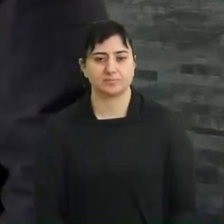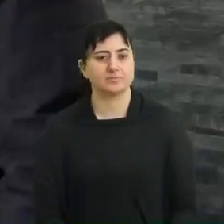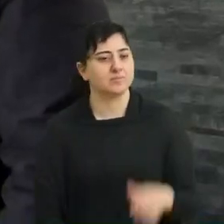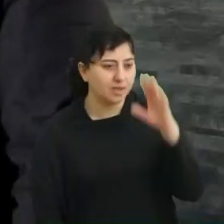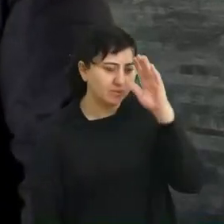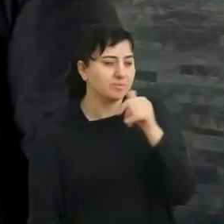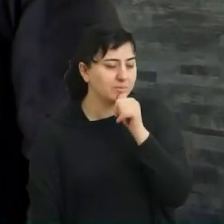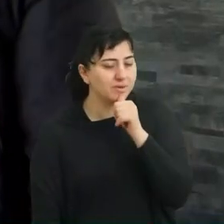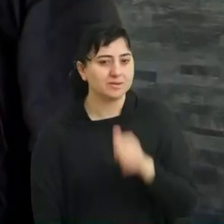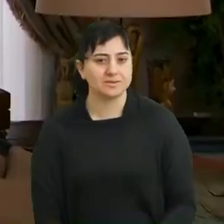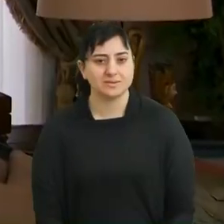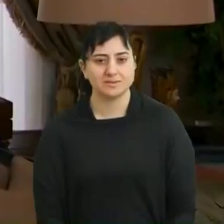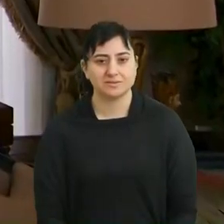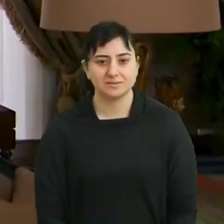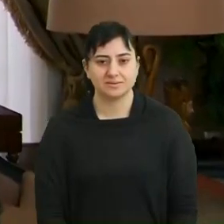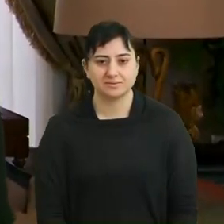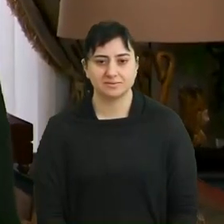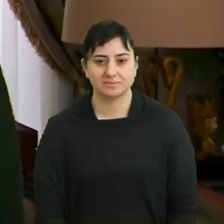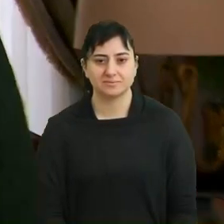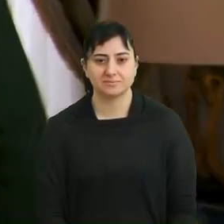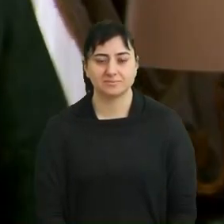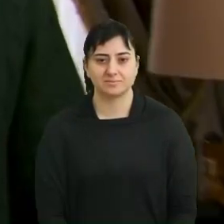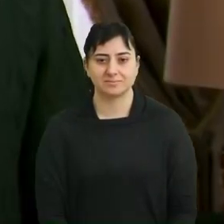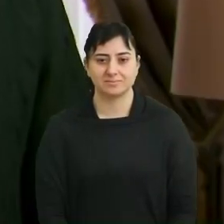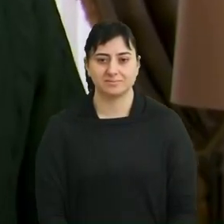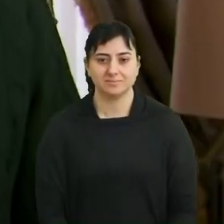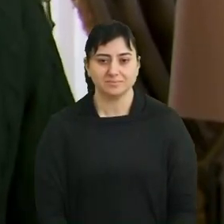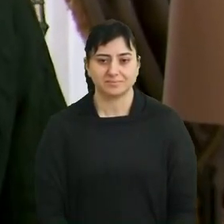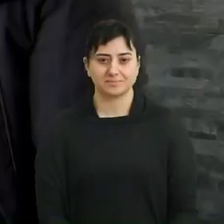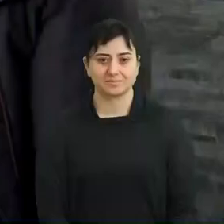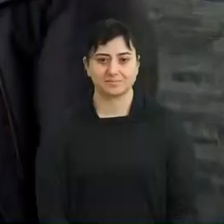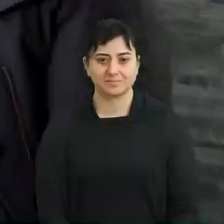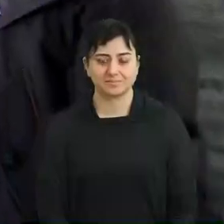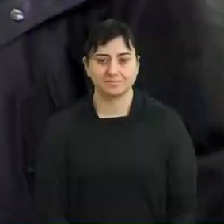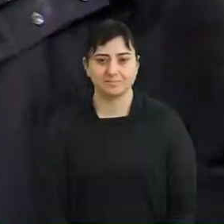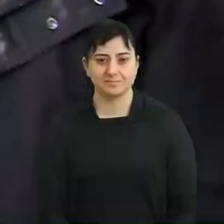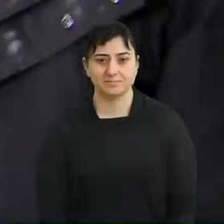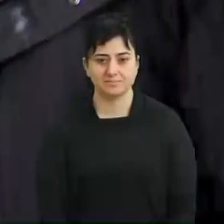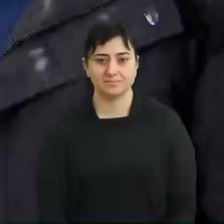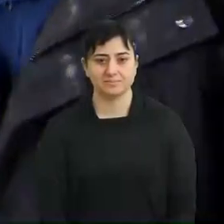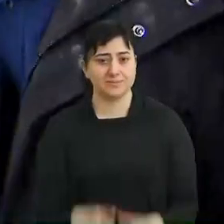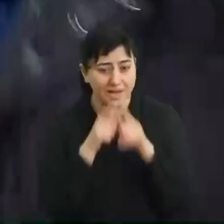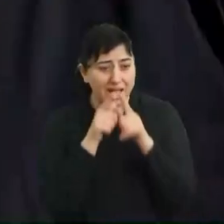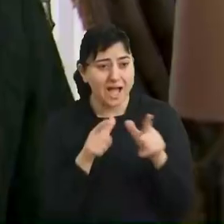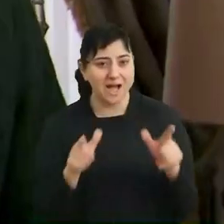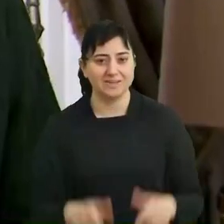baba. Hoş geldin babacığım. Kemal'i karşılarında kanlı canlı görünce ödleri patladı.